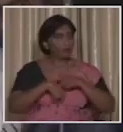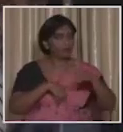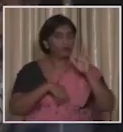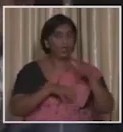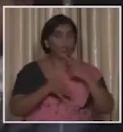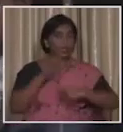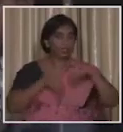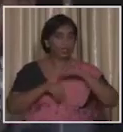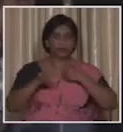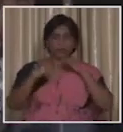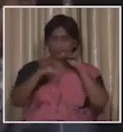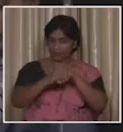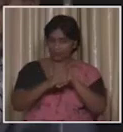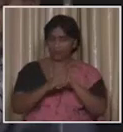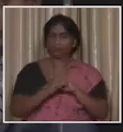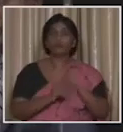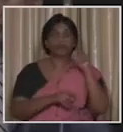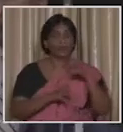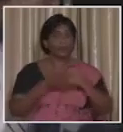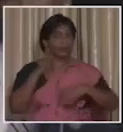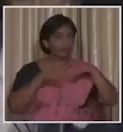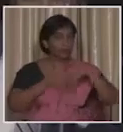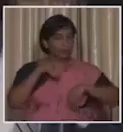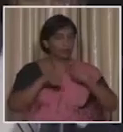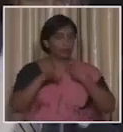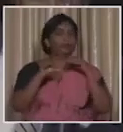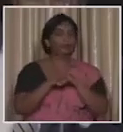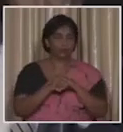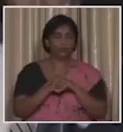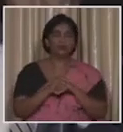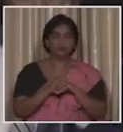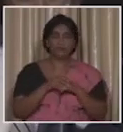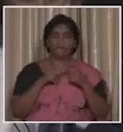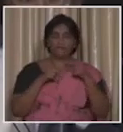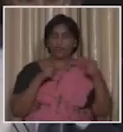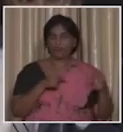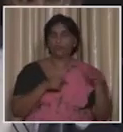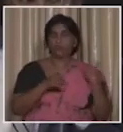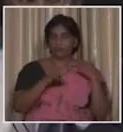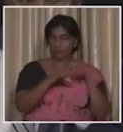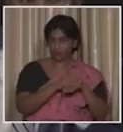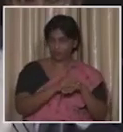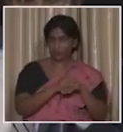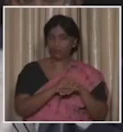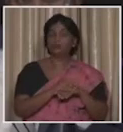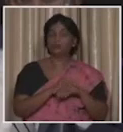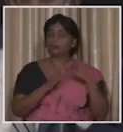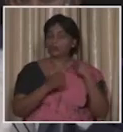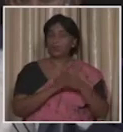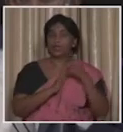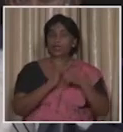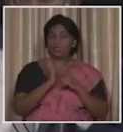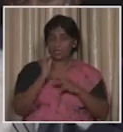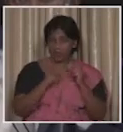එතුමා දේශපාලන ප්‍රවිෂ්ට වෙන්නේ. එතුමාගේ දේශපාලන ප්‍රවේශය වාමවාදී දේශපාලන ධාරාව නියෝජනය කරමින් කලක් ජනතා